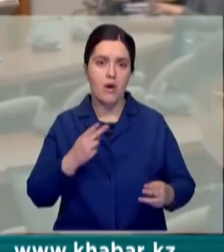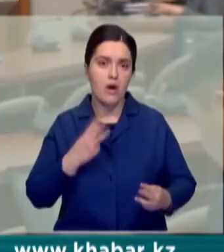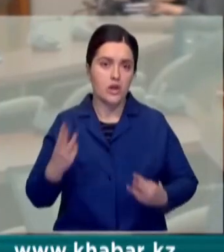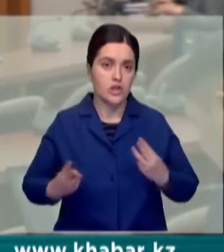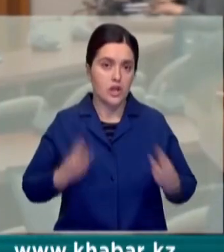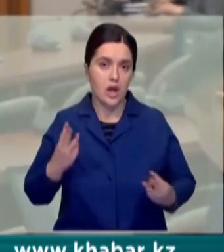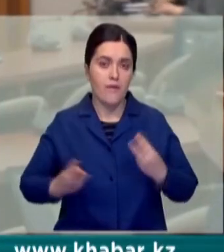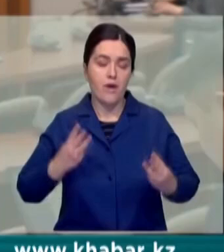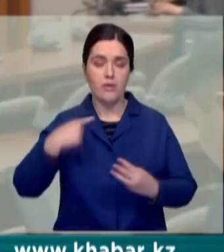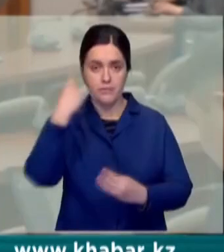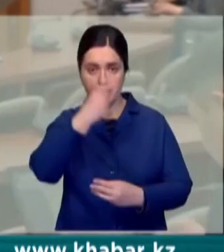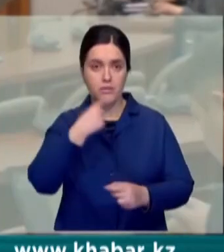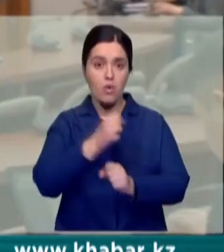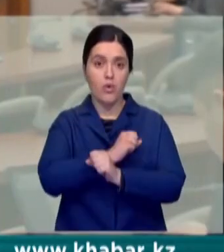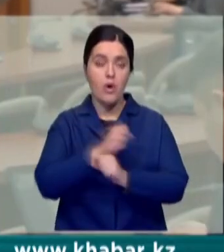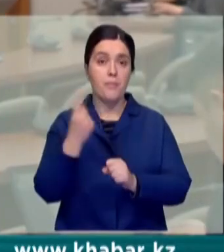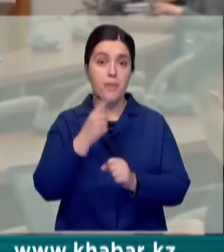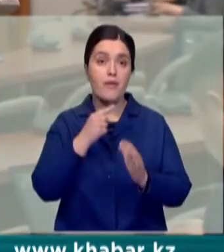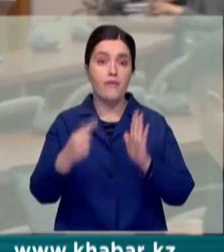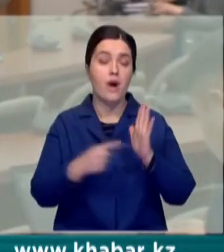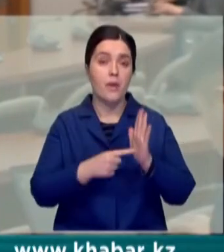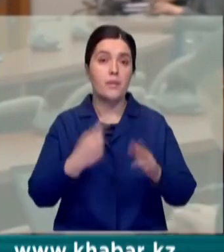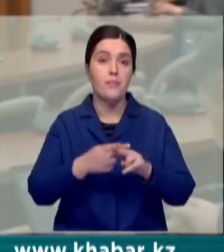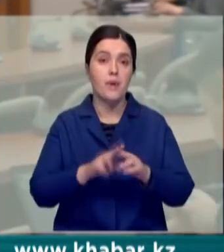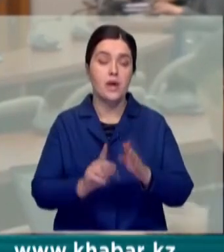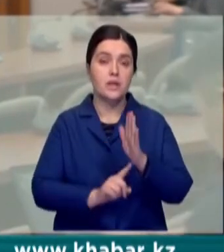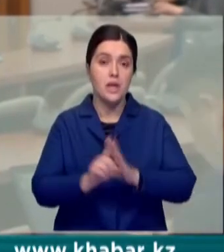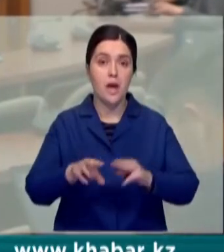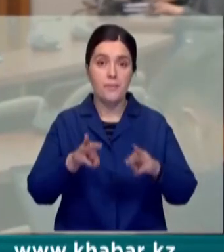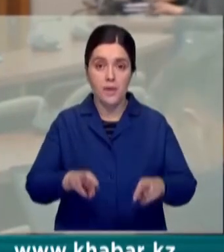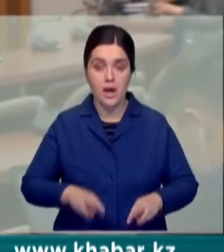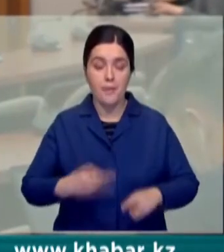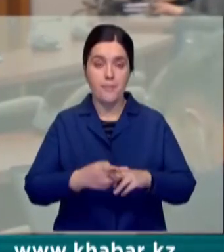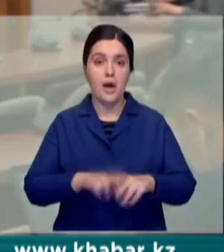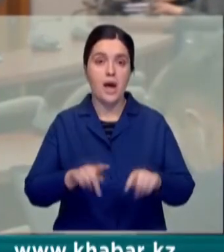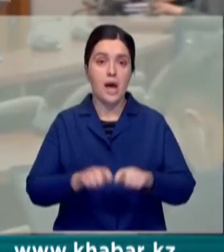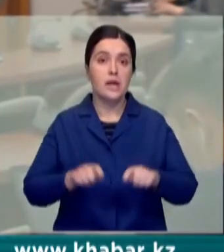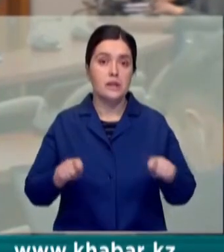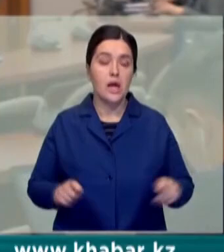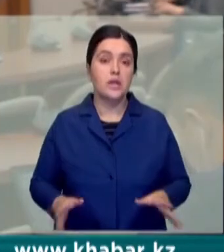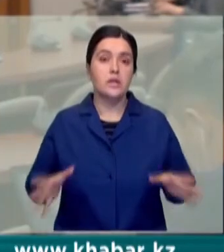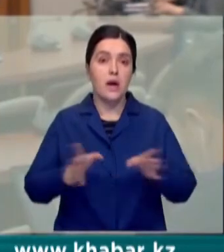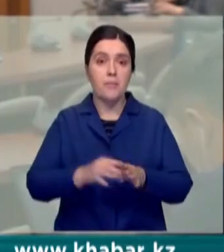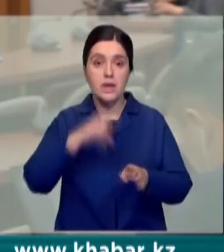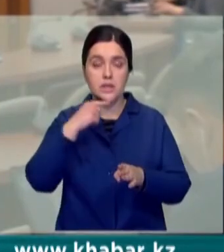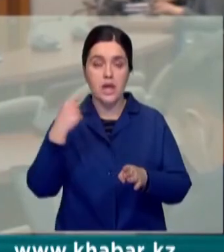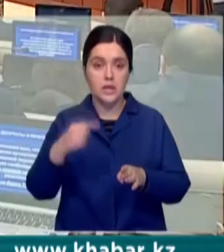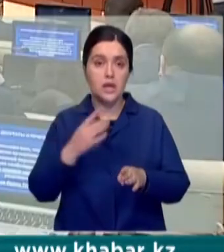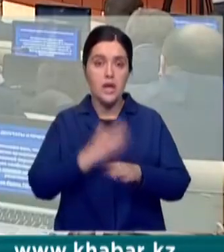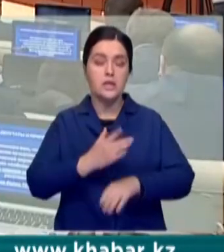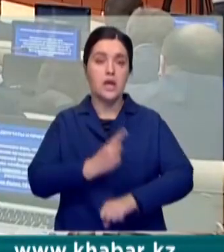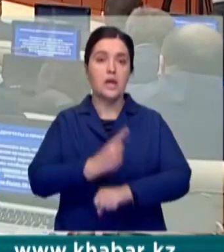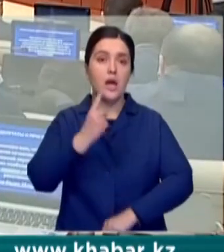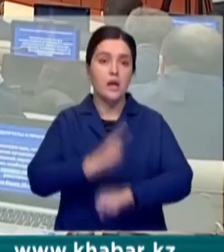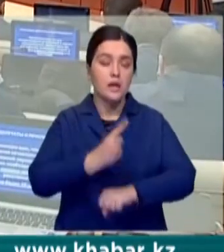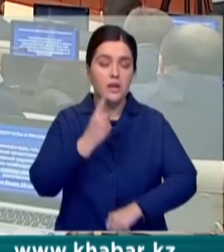выглядят вполне отдохнувшими. Первый вопрос, к которому приступили сразу же мажилисмены, это создание совместно с Россией уникального ракетного